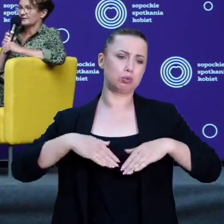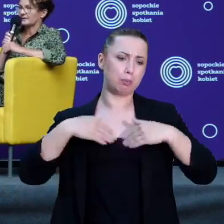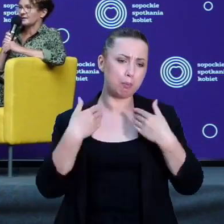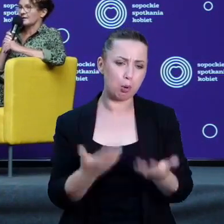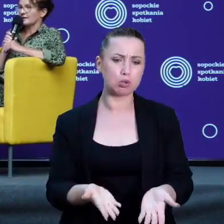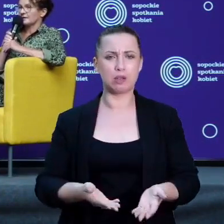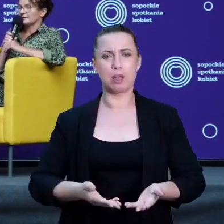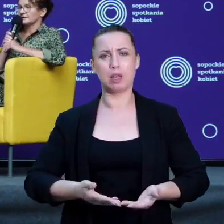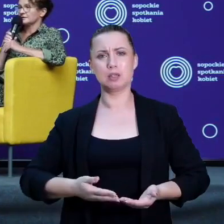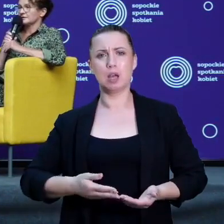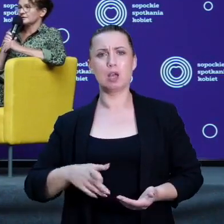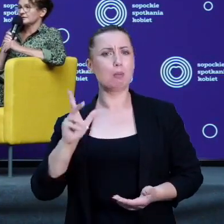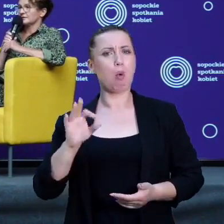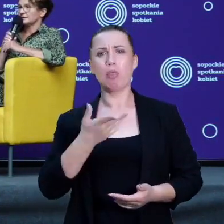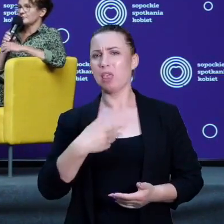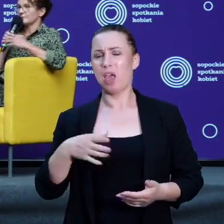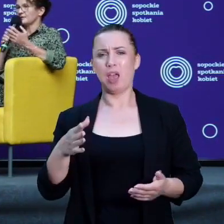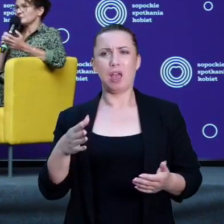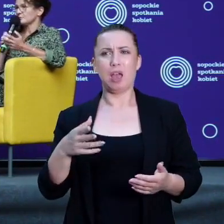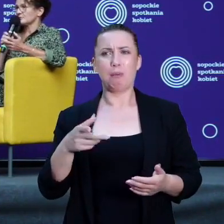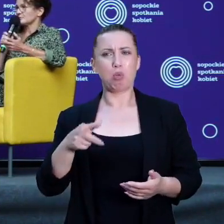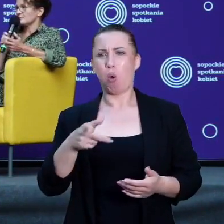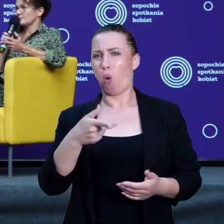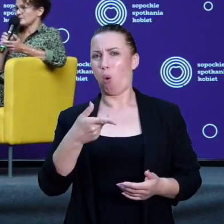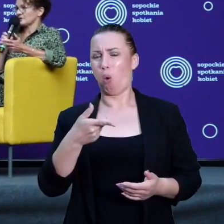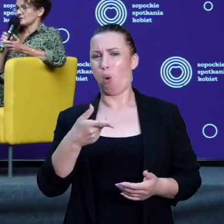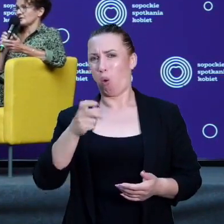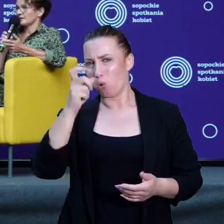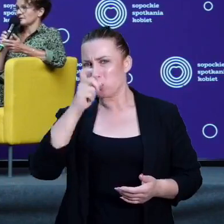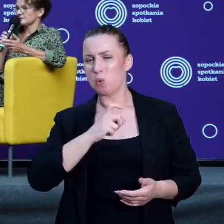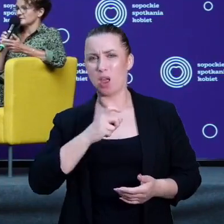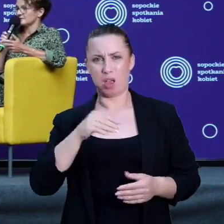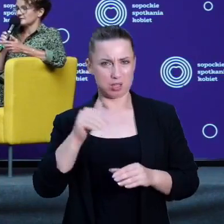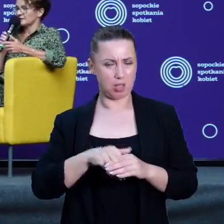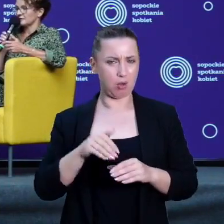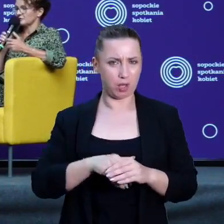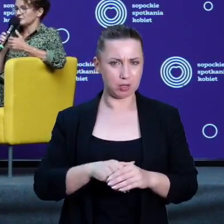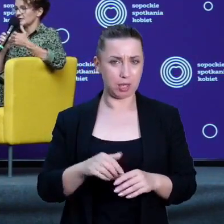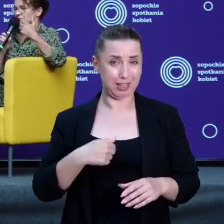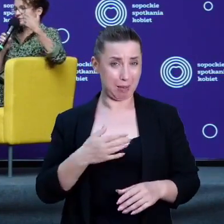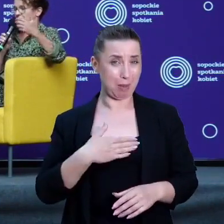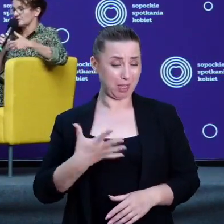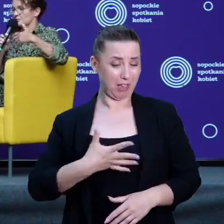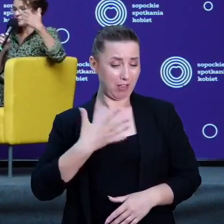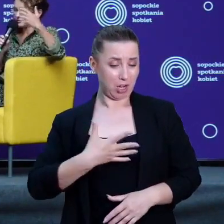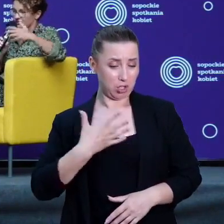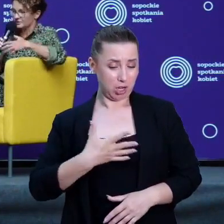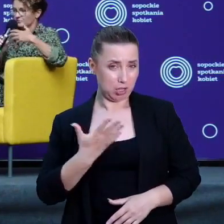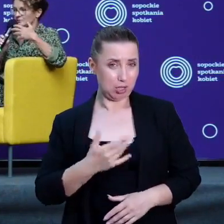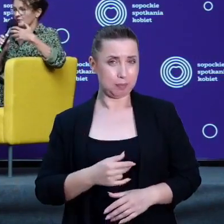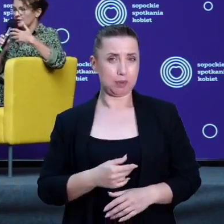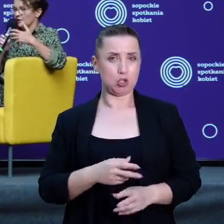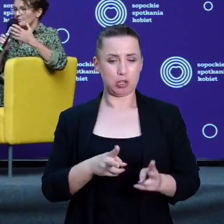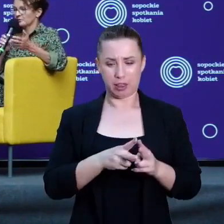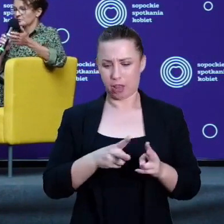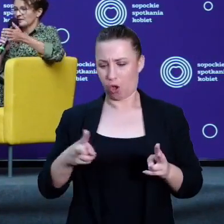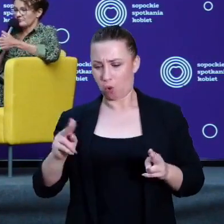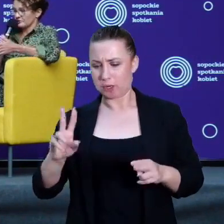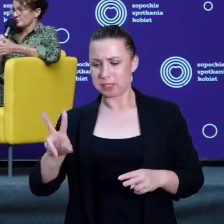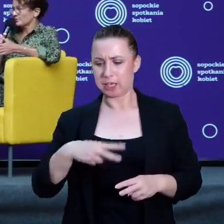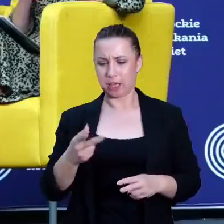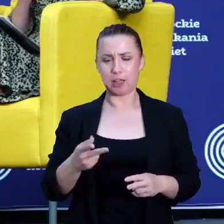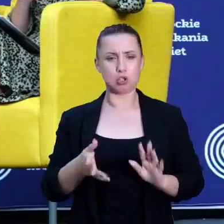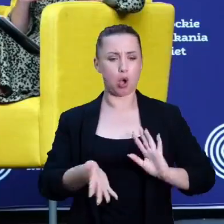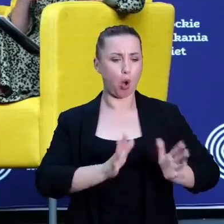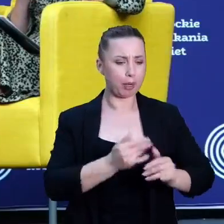nie wypada. I wpadają, mam wrażenie, z tego czasu, kiedy zajmują się dziećmi, potem